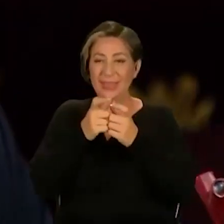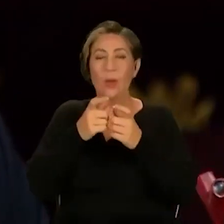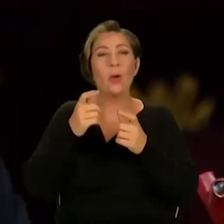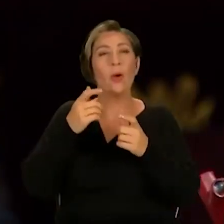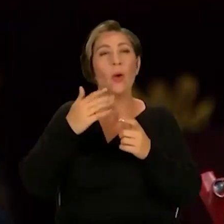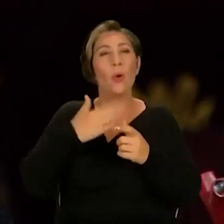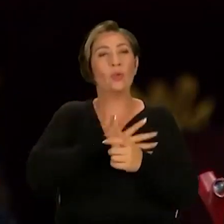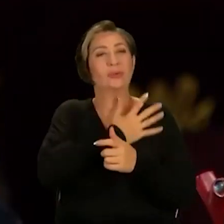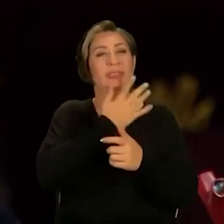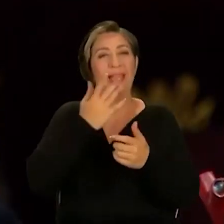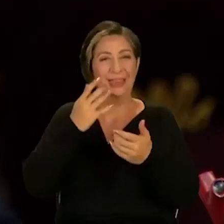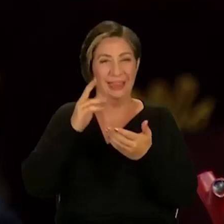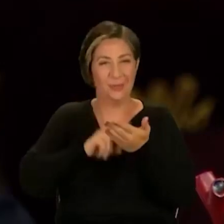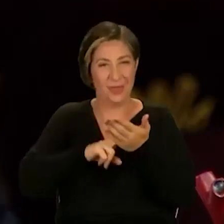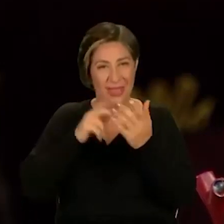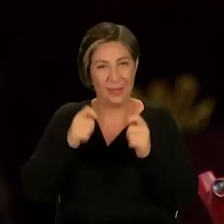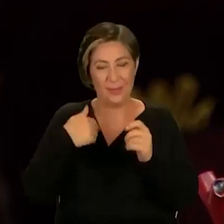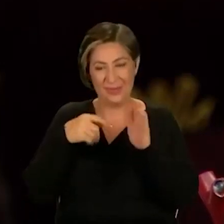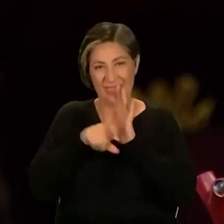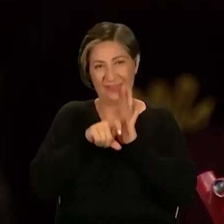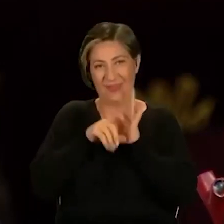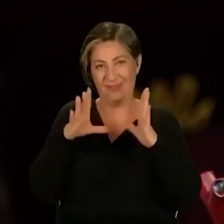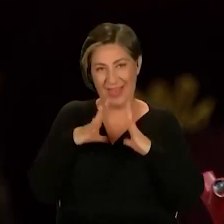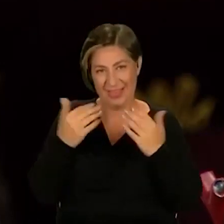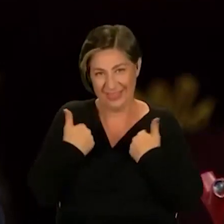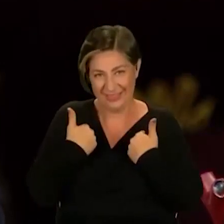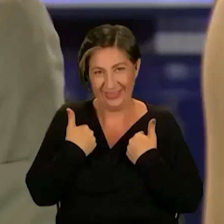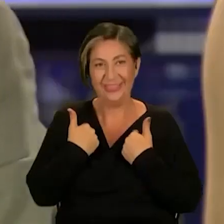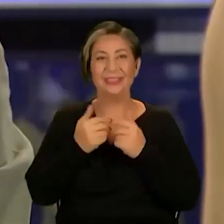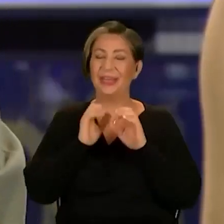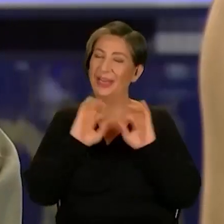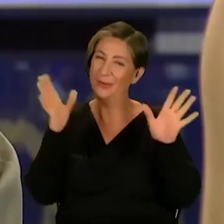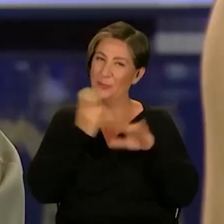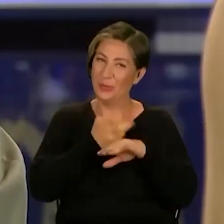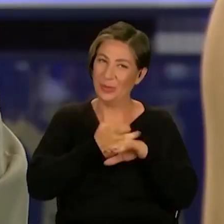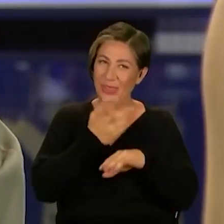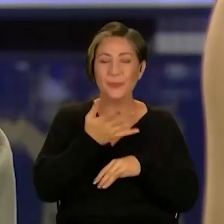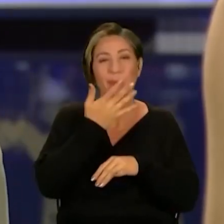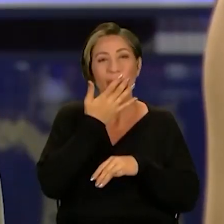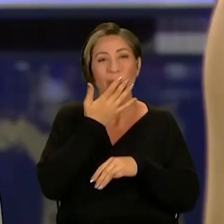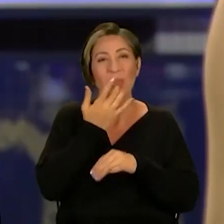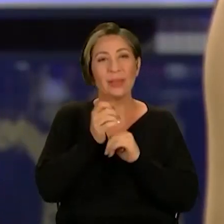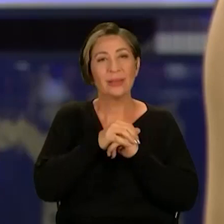üye yaptılar. Hatta benim illüzyonist derneğinden sertifikan bile var burada. Maşallah getirdim. Peki acaba